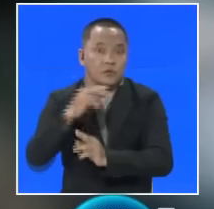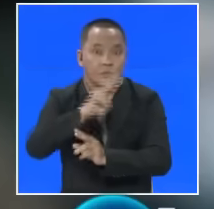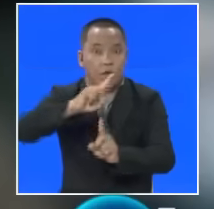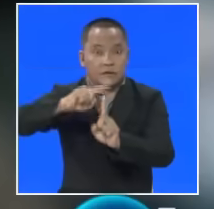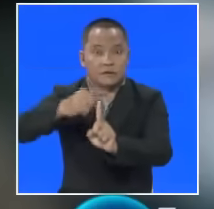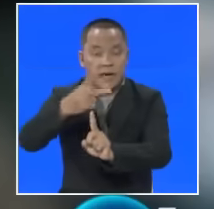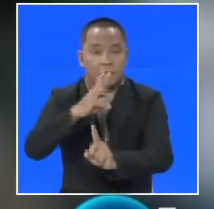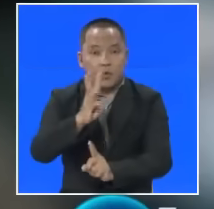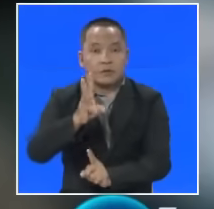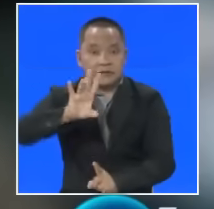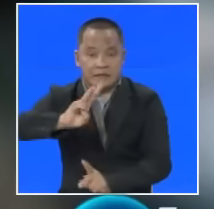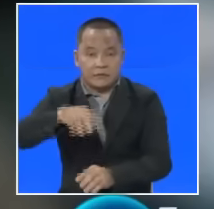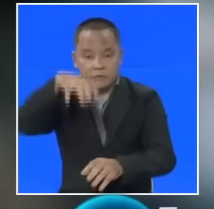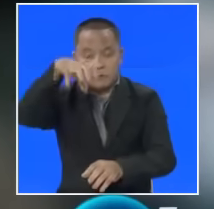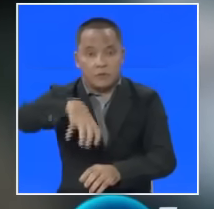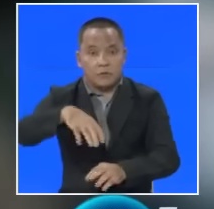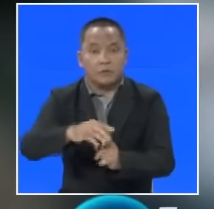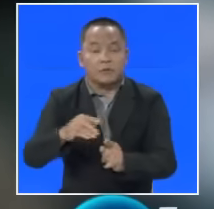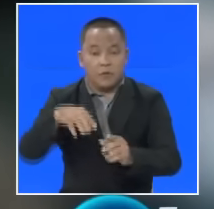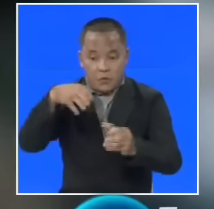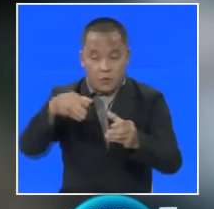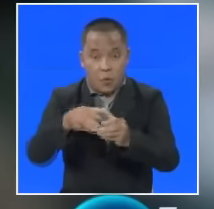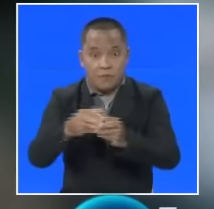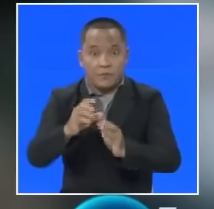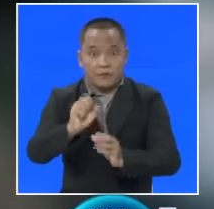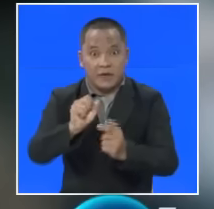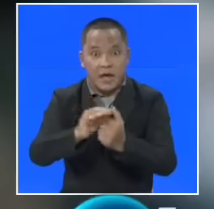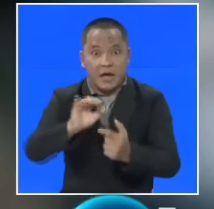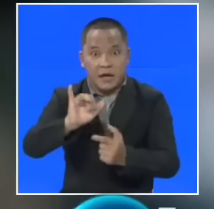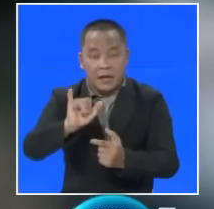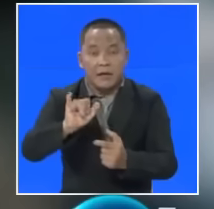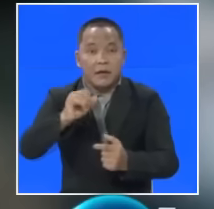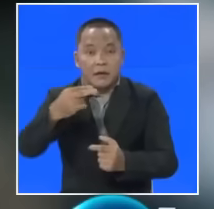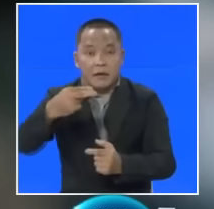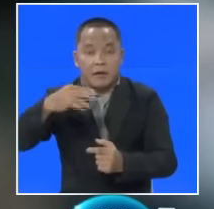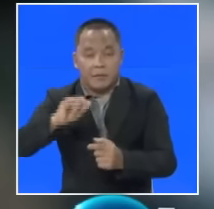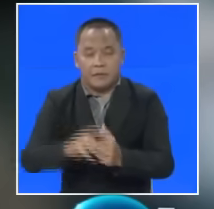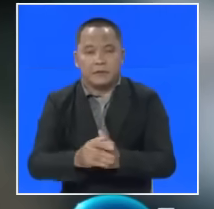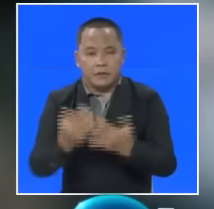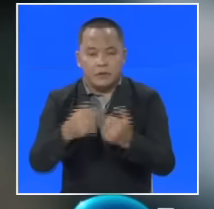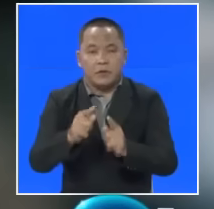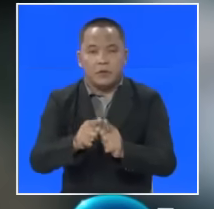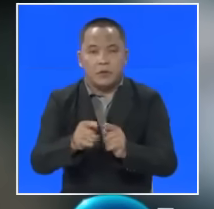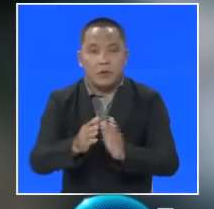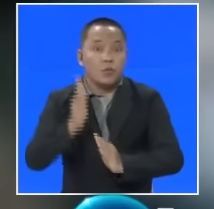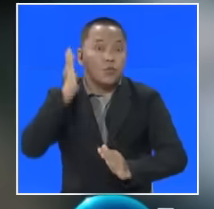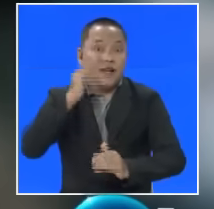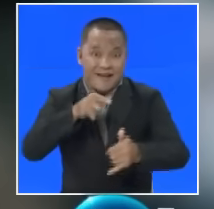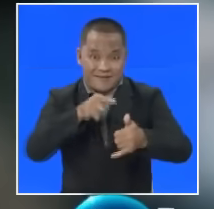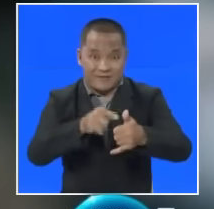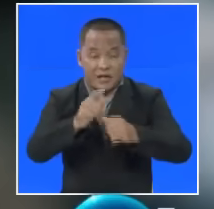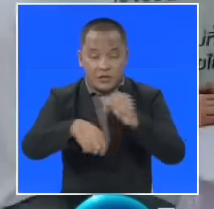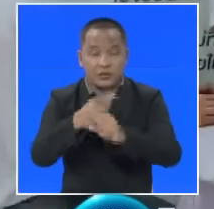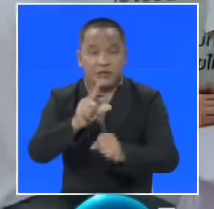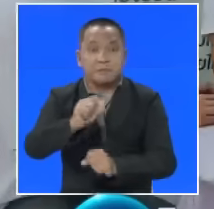าคม2567ที่สำนักงานเพจสายไหมต้องรอดนะคะอยู่ที่ซอยสายไหม38ตัวของนายชัยชนะอ